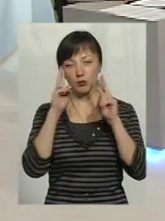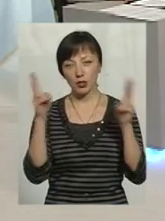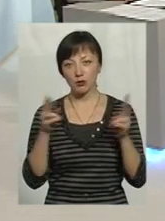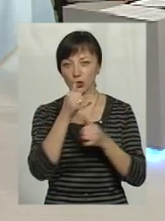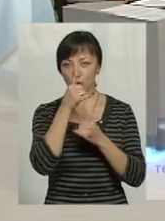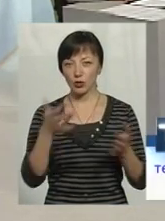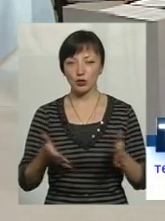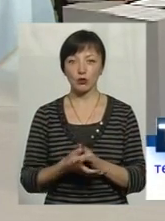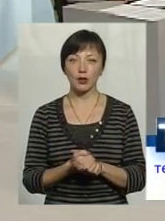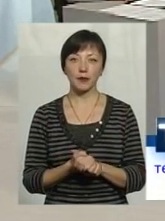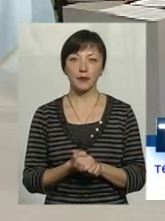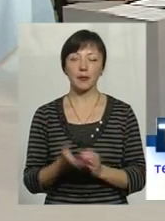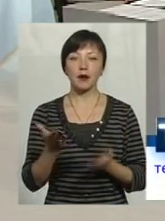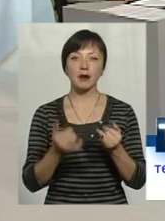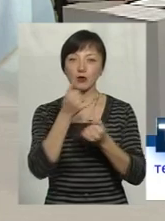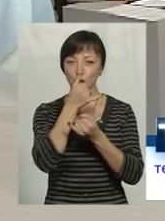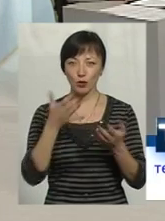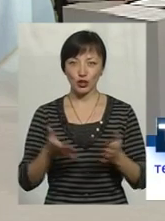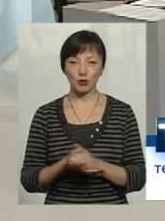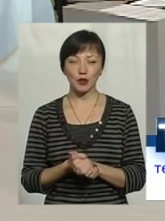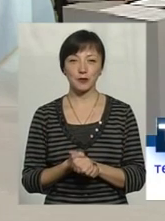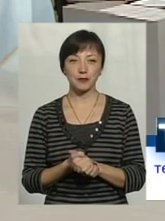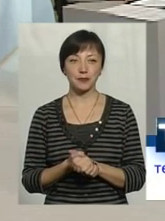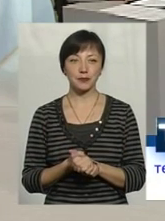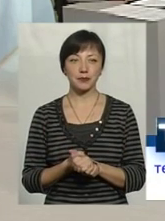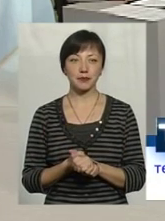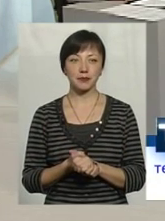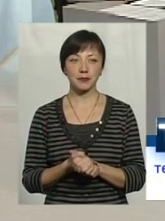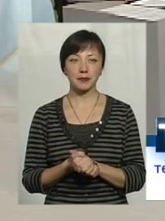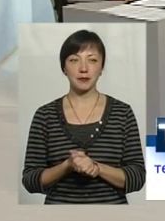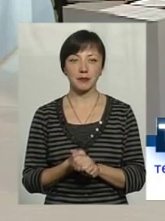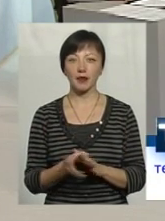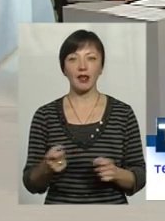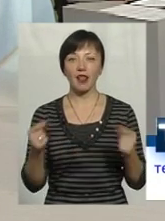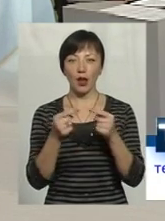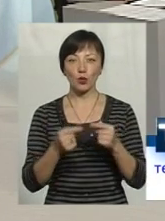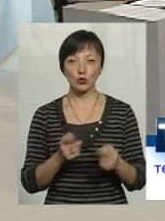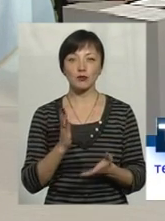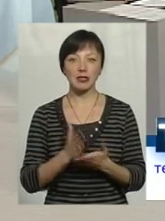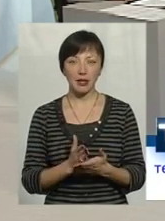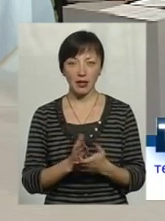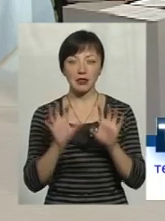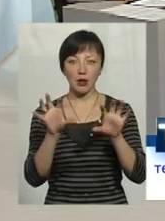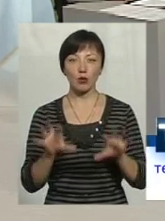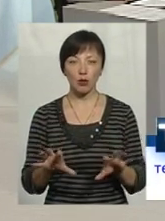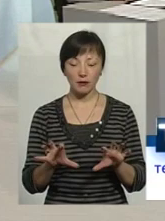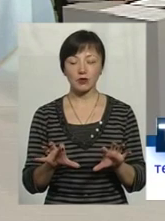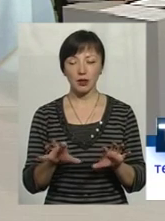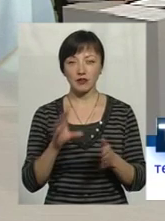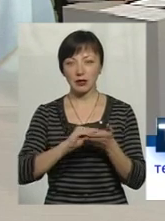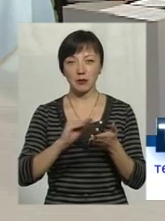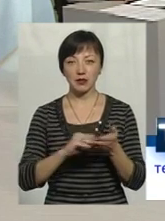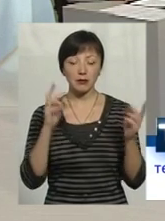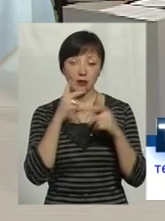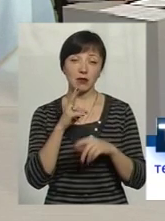чи не можемо. Ну, напевно, що не можемо. Ну, там не зовсім такі неточності є законодавстві.